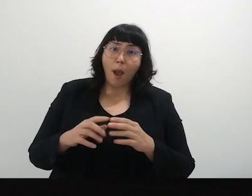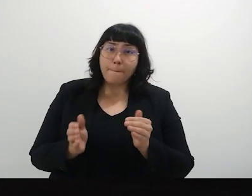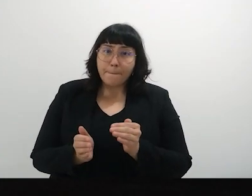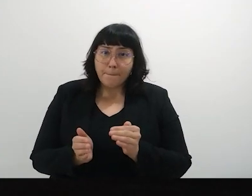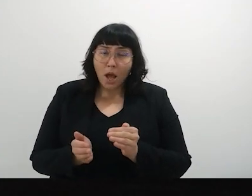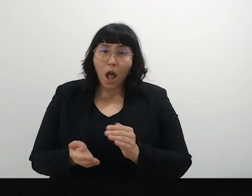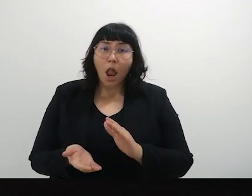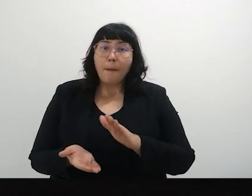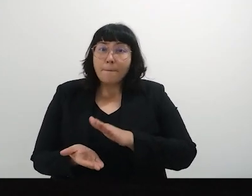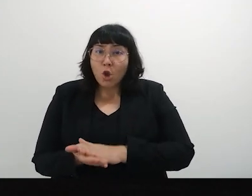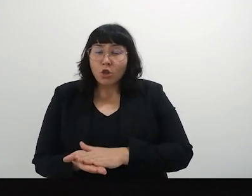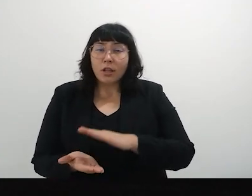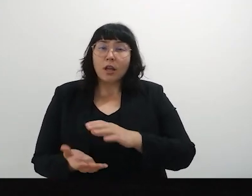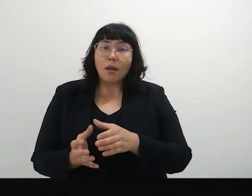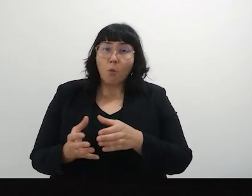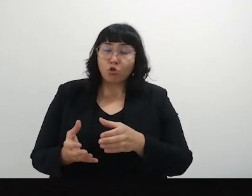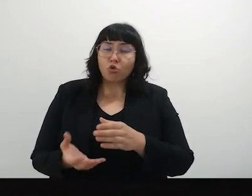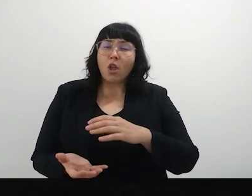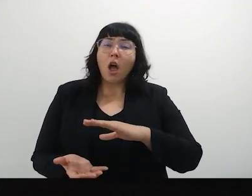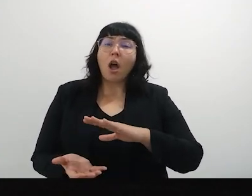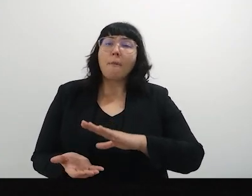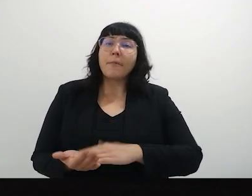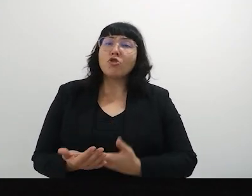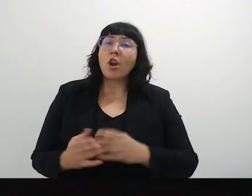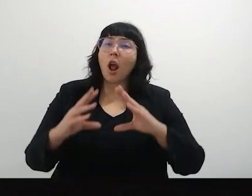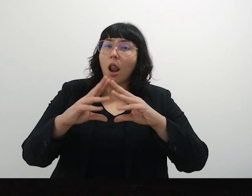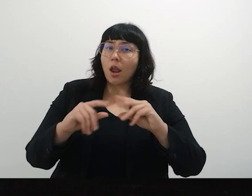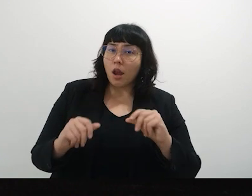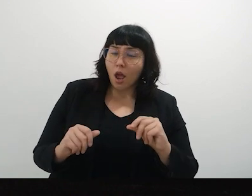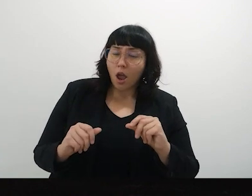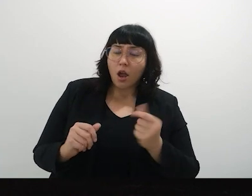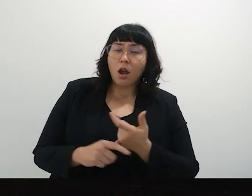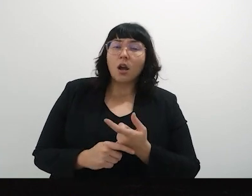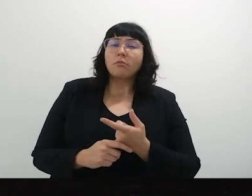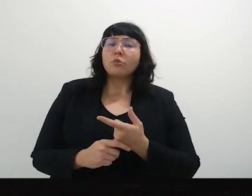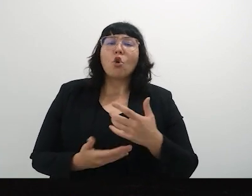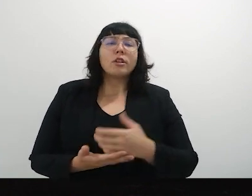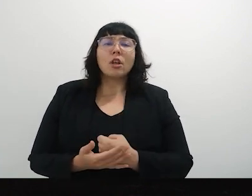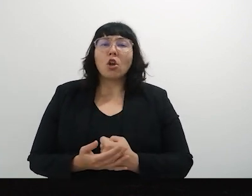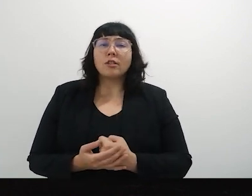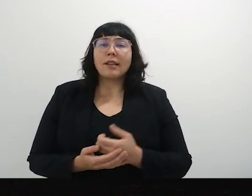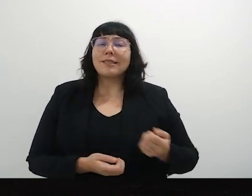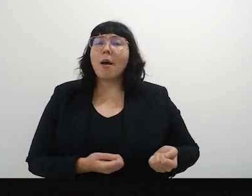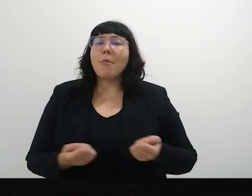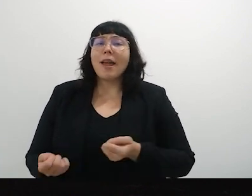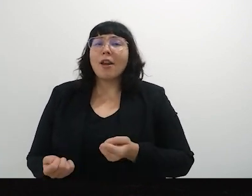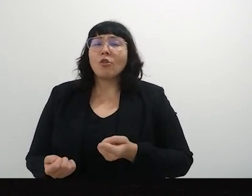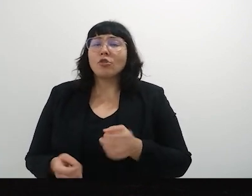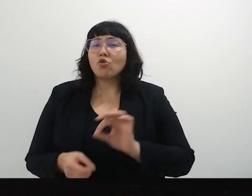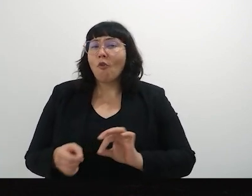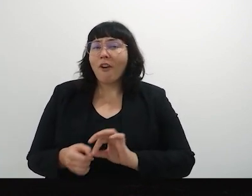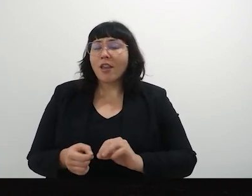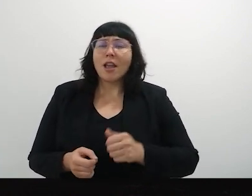Pljoska je manja pljosanta posuda od pečene gline, odnosno keramike. Služila je za čuvanje i prenos tečnosti, rakije, vode i